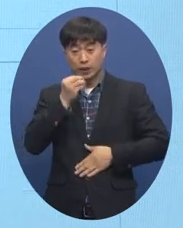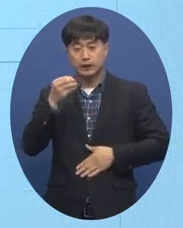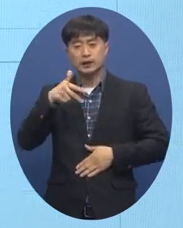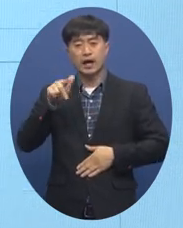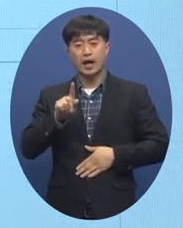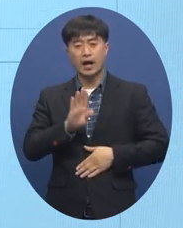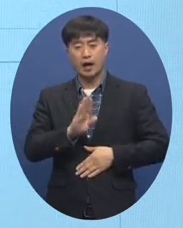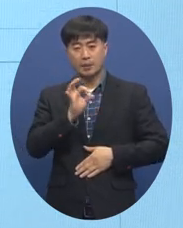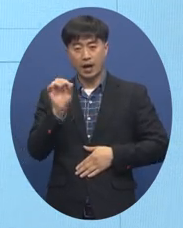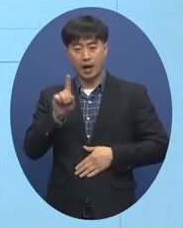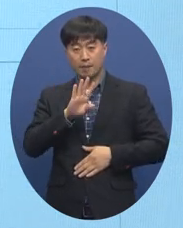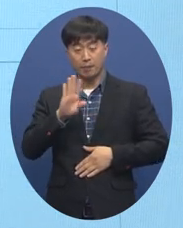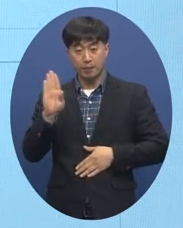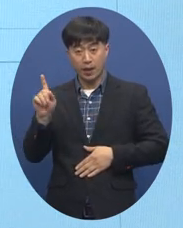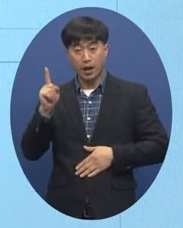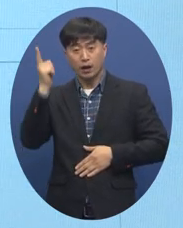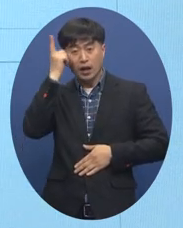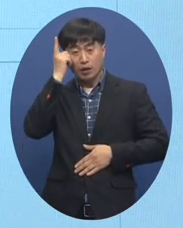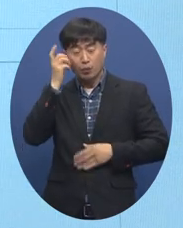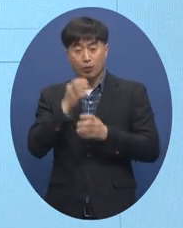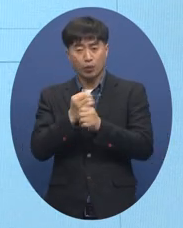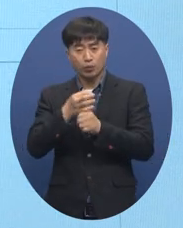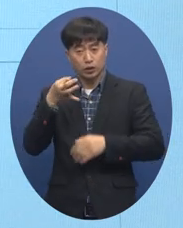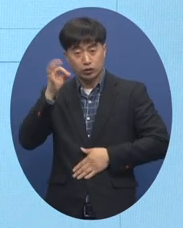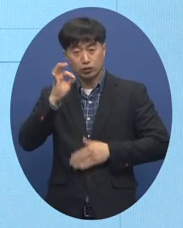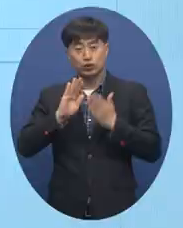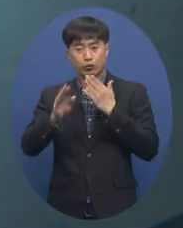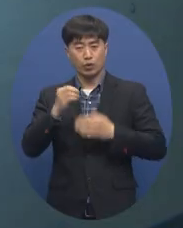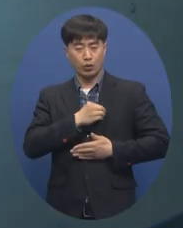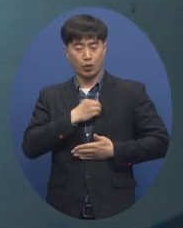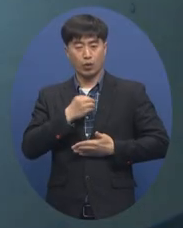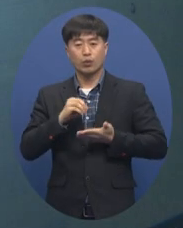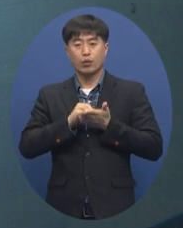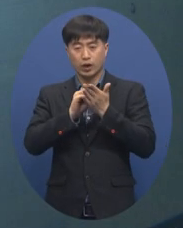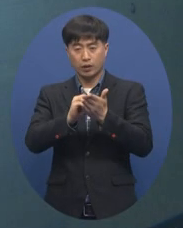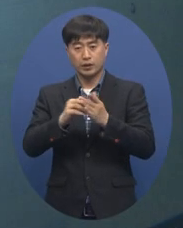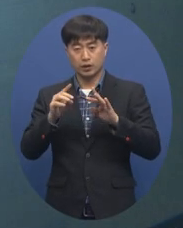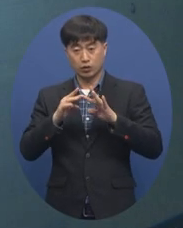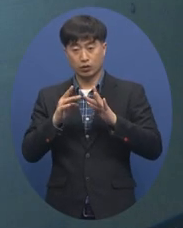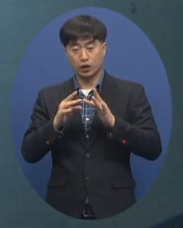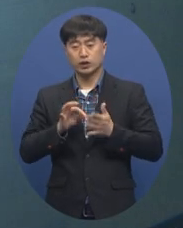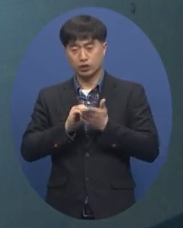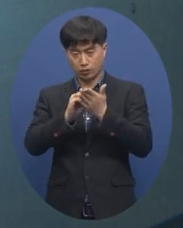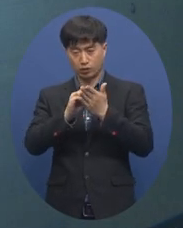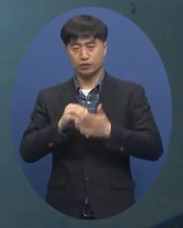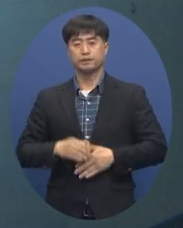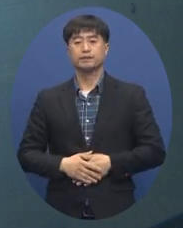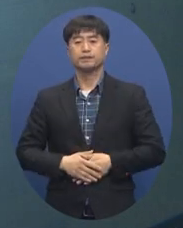자바바에서 핸드폰 번호로 이용 인증을 받아 회원 가입 후 온라인을 통해 하면 됩니다.